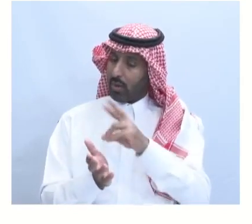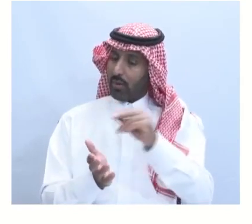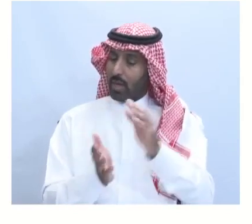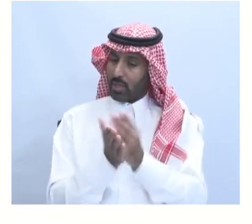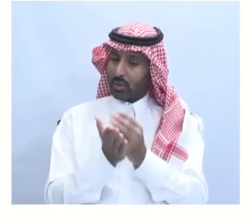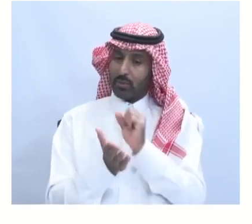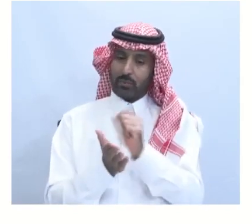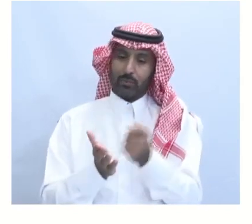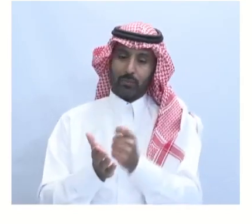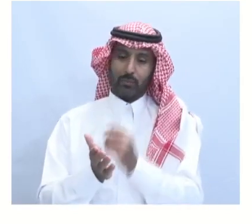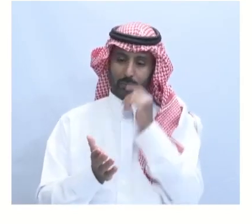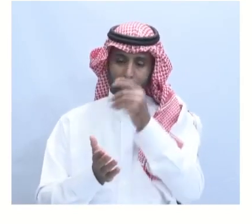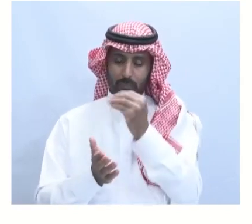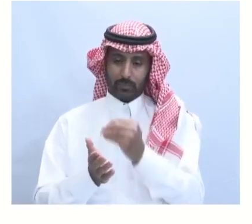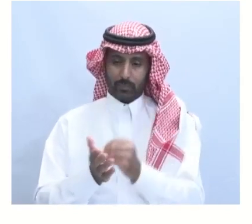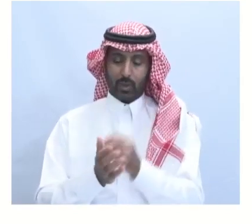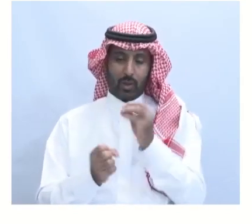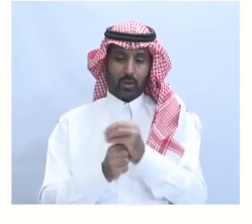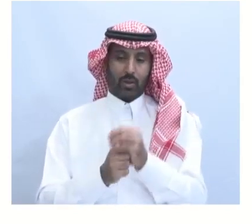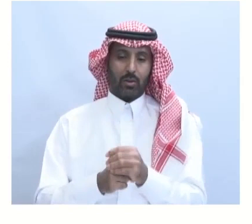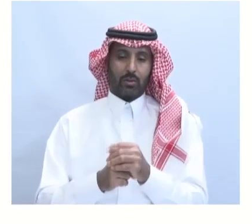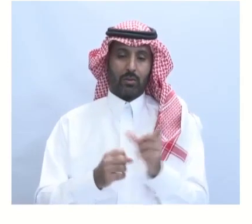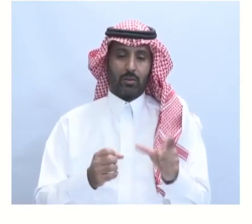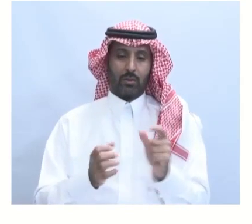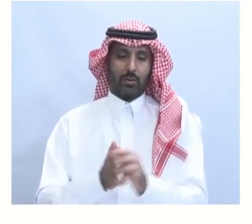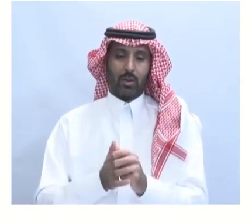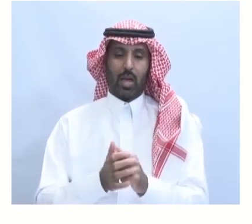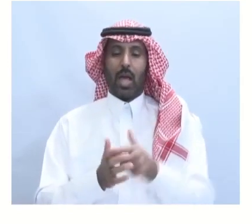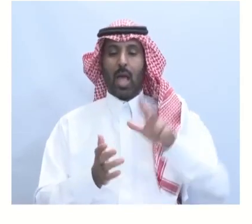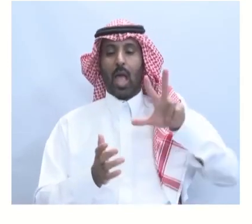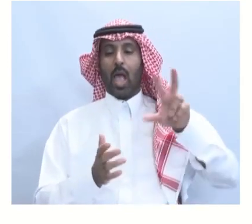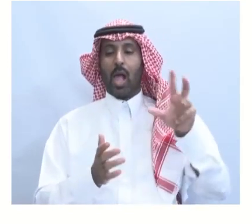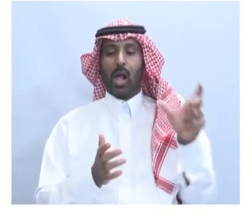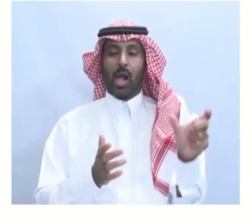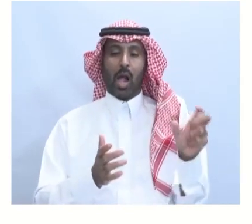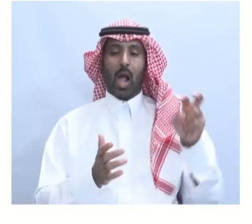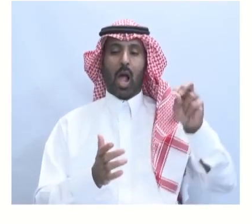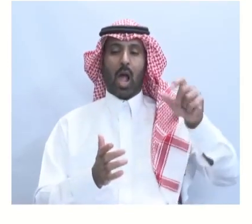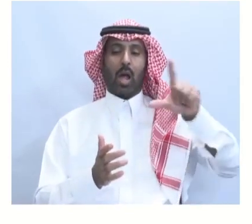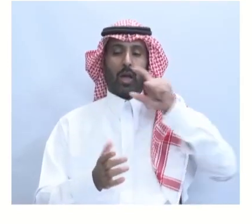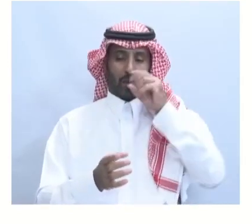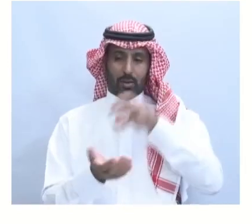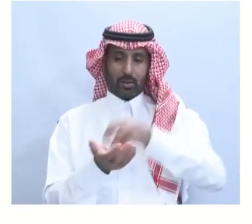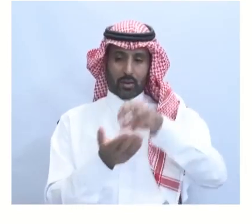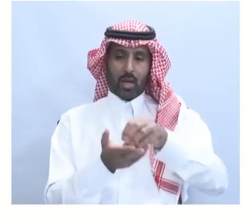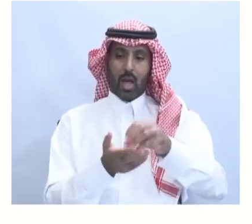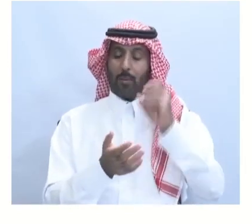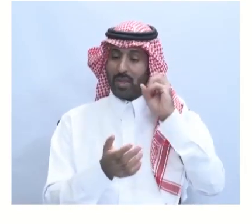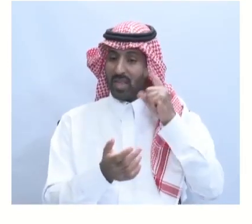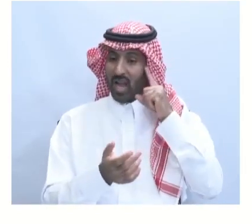اصحابها فتكون في كل علم علم الروايه النقل وعلم الدرايه الفهم